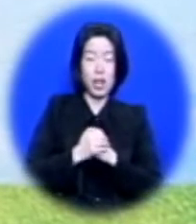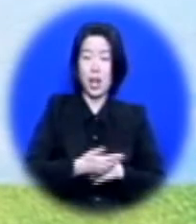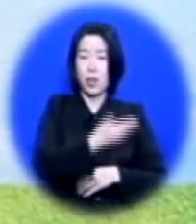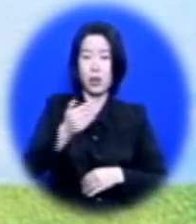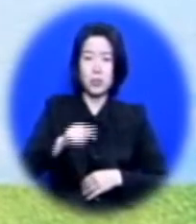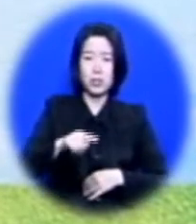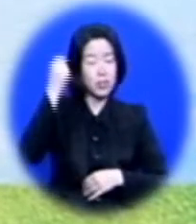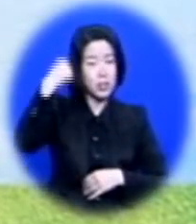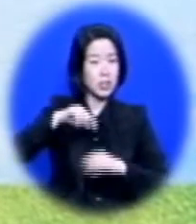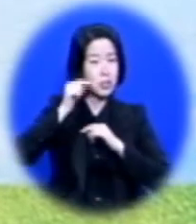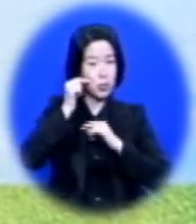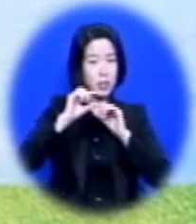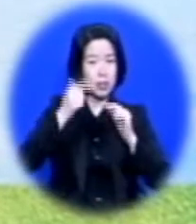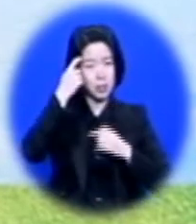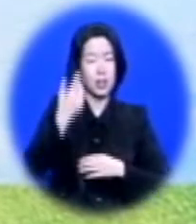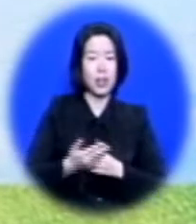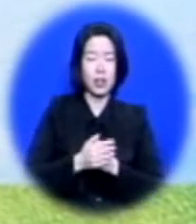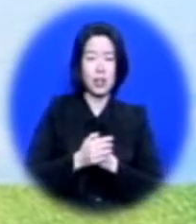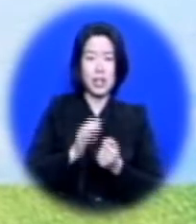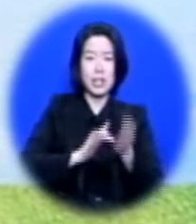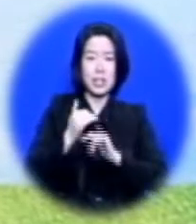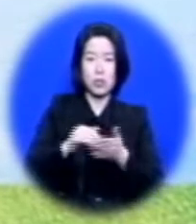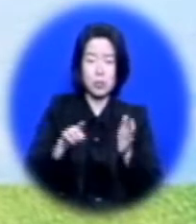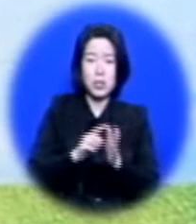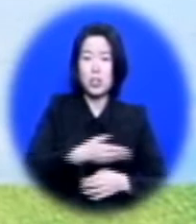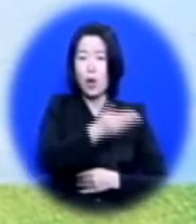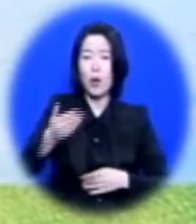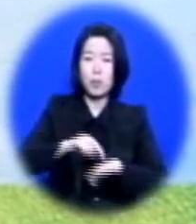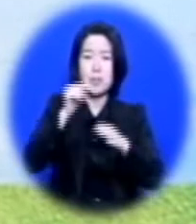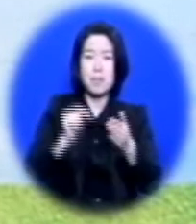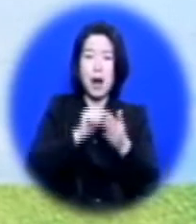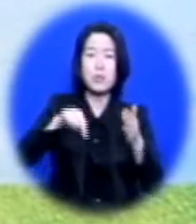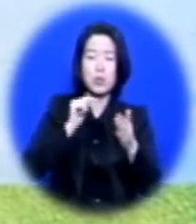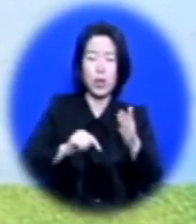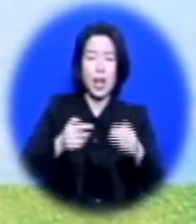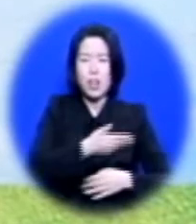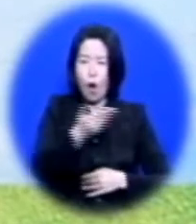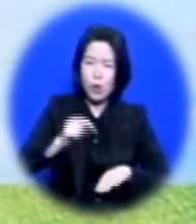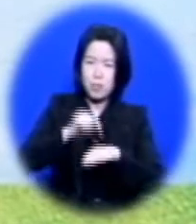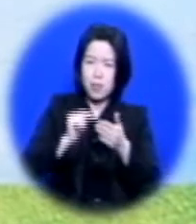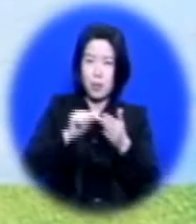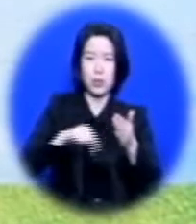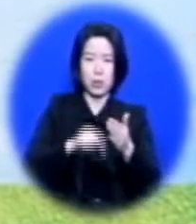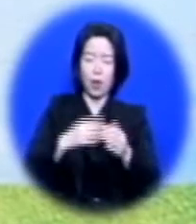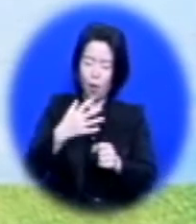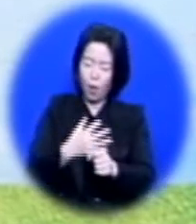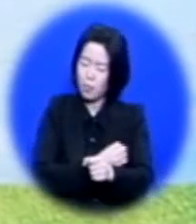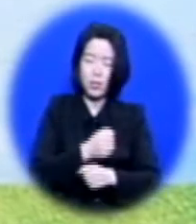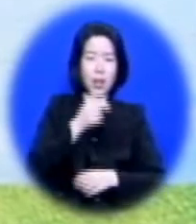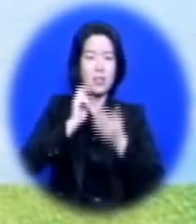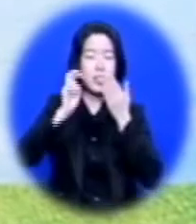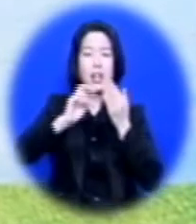여러분 그걸 못 느끼십니까 예수를 믿으시는 여러분 여러분 마음속에 여러분 마음속에 도 엄청난 차장이